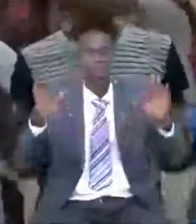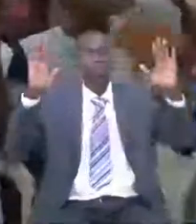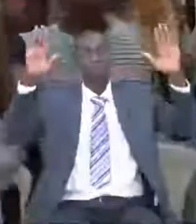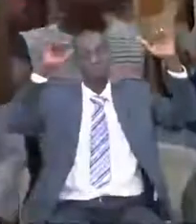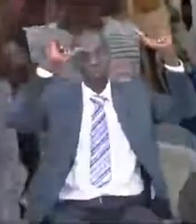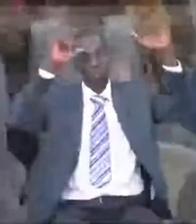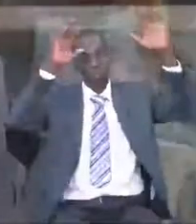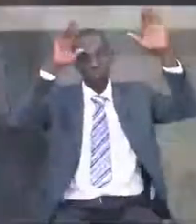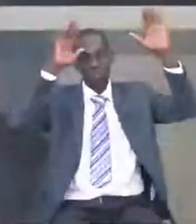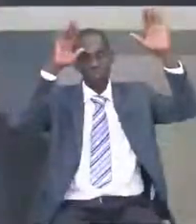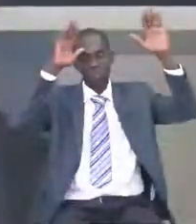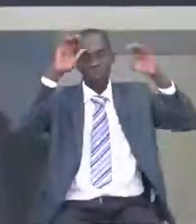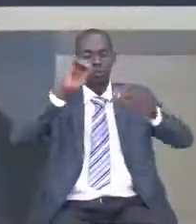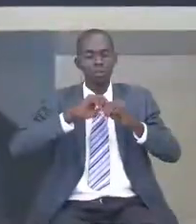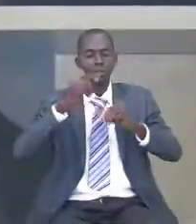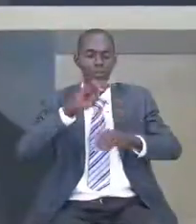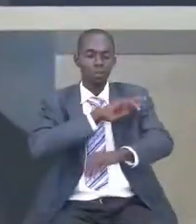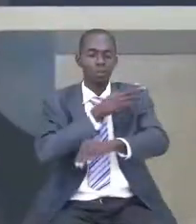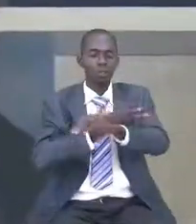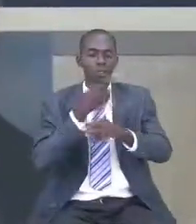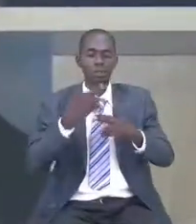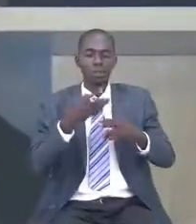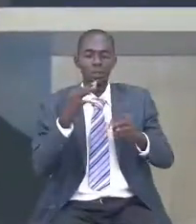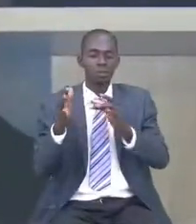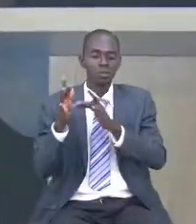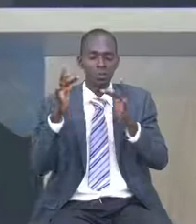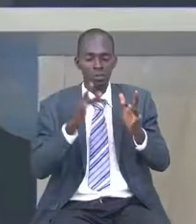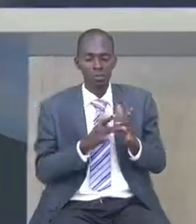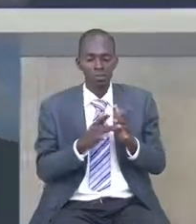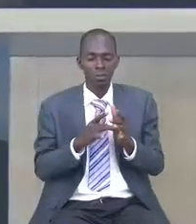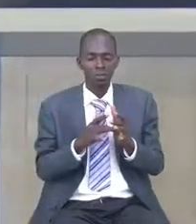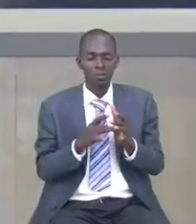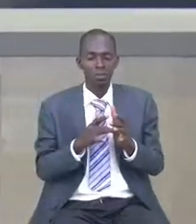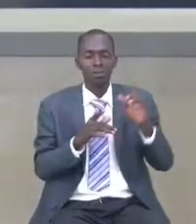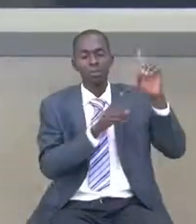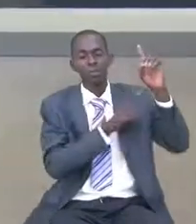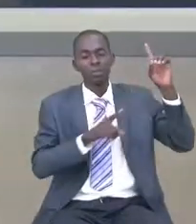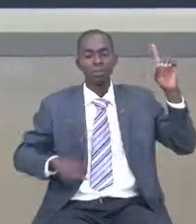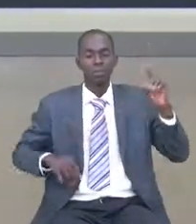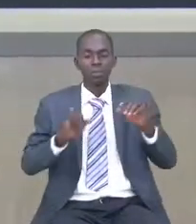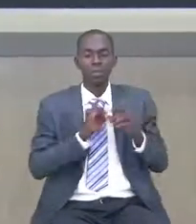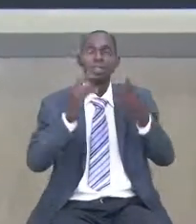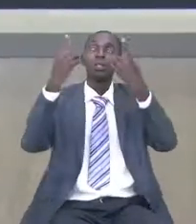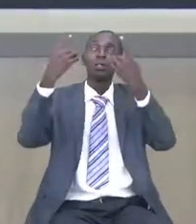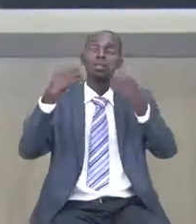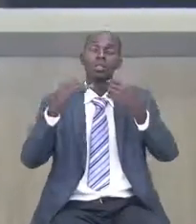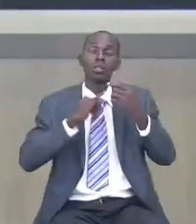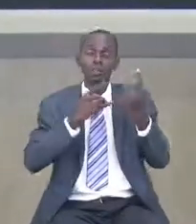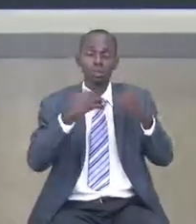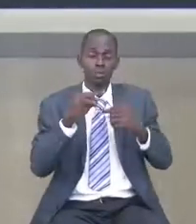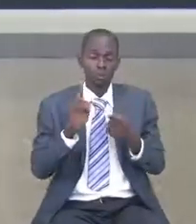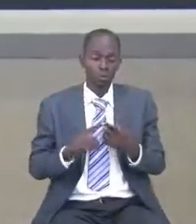paix. Au nom puissant de Jésus. Seigneur, je viens aujourd'hui